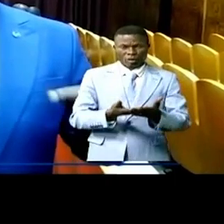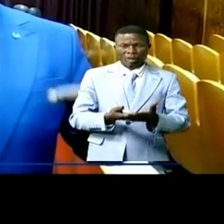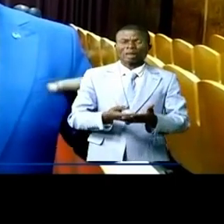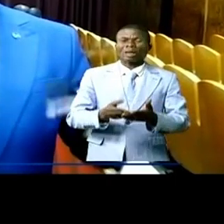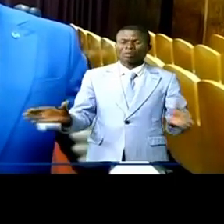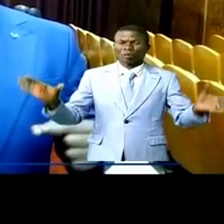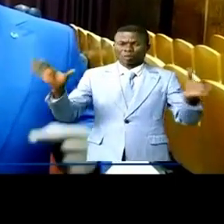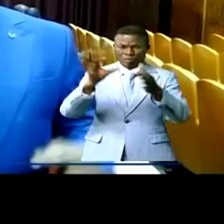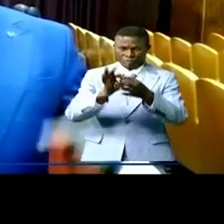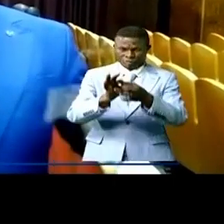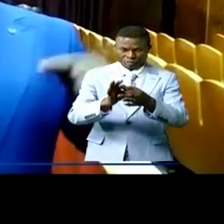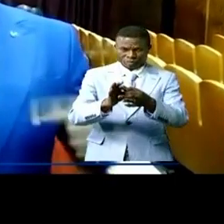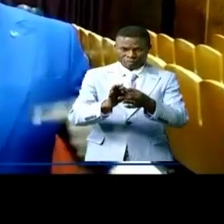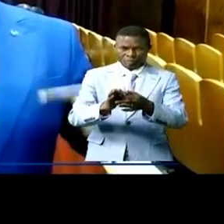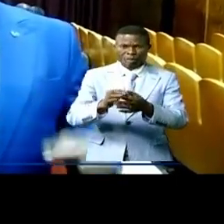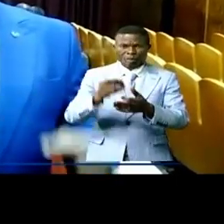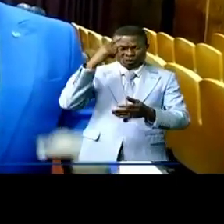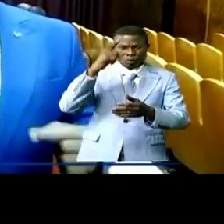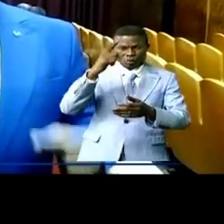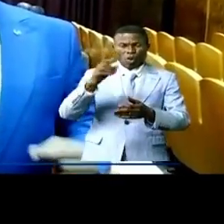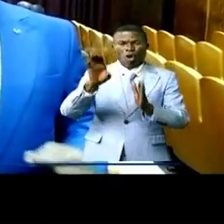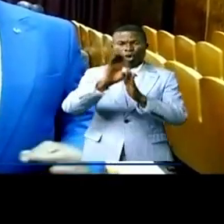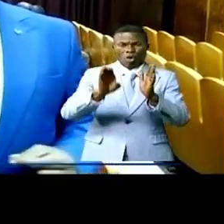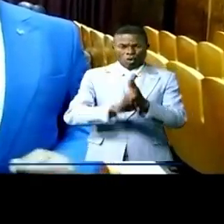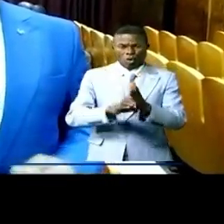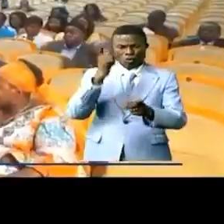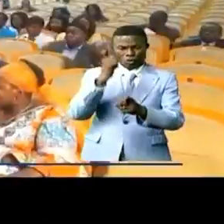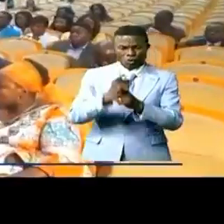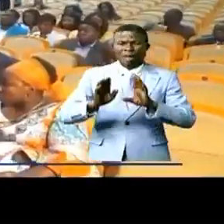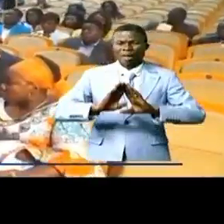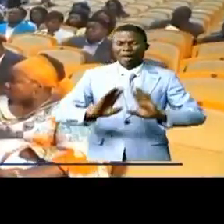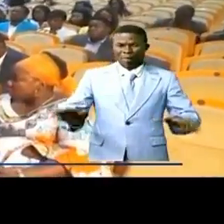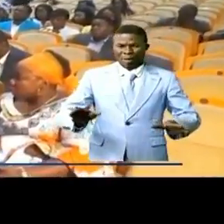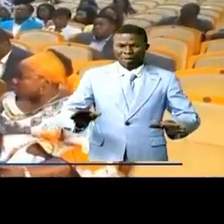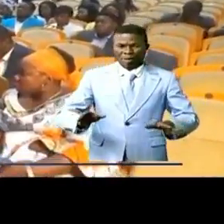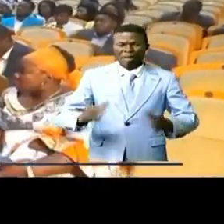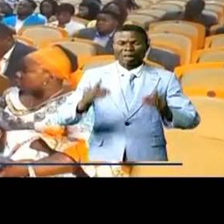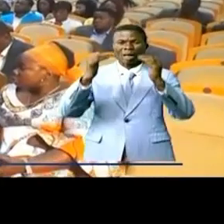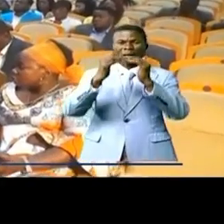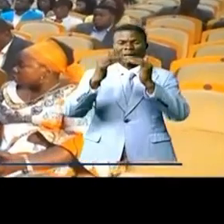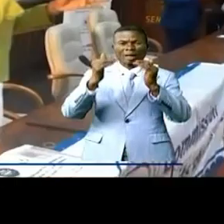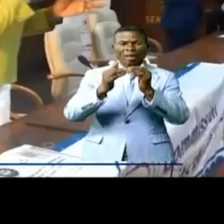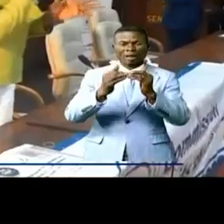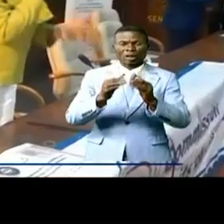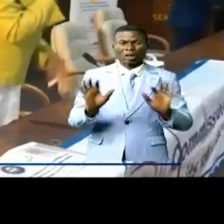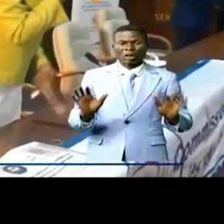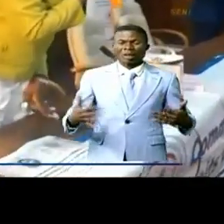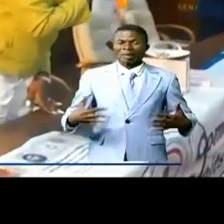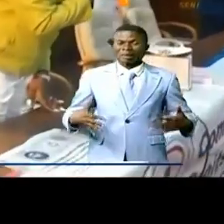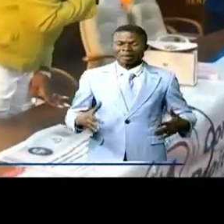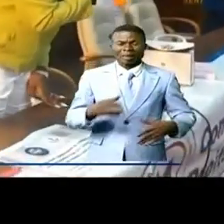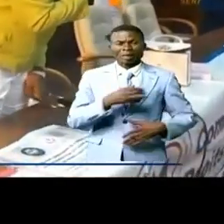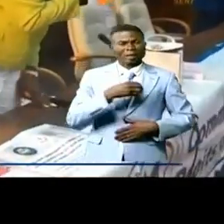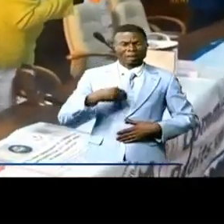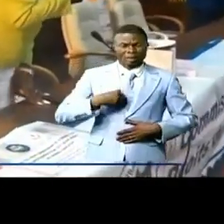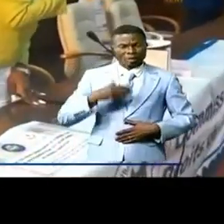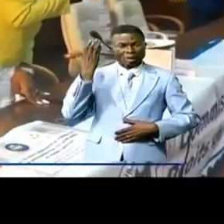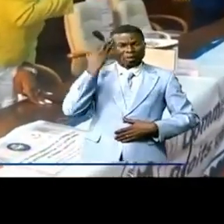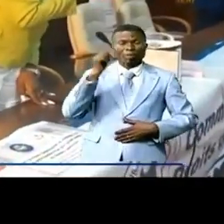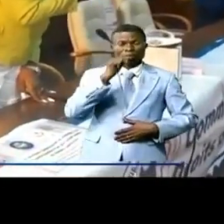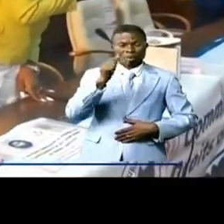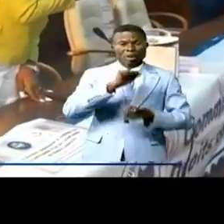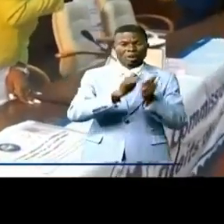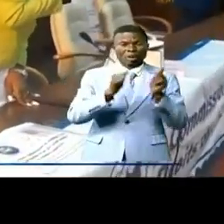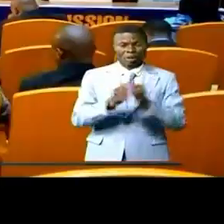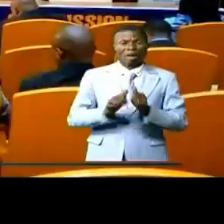c'est pas ça comme une condition d'arrêter baby la parité n'est pas l'apanage des femmes ou deux hommes mais une affaire